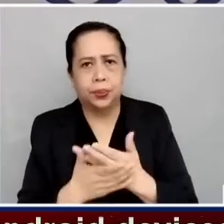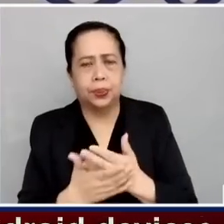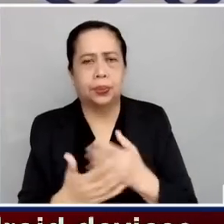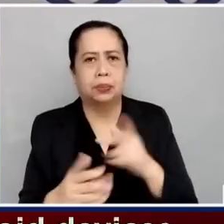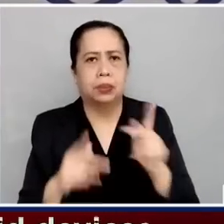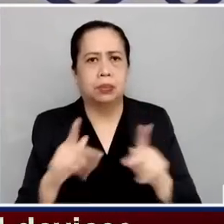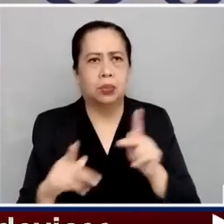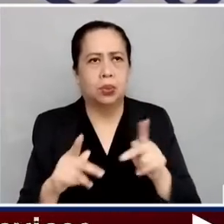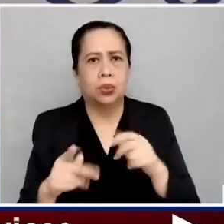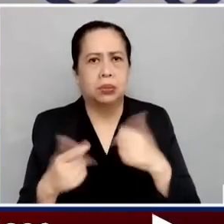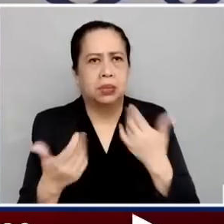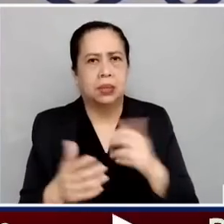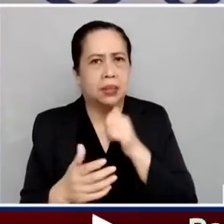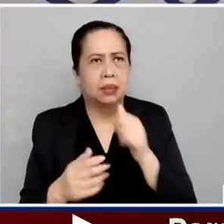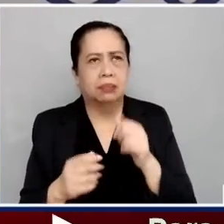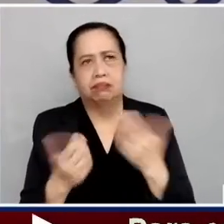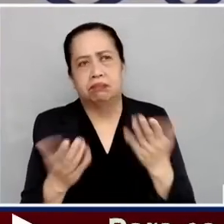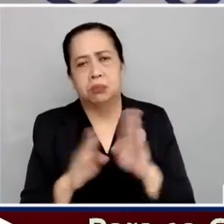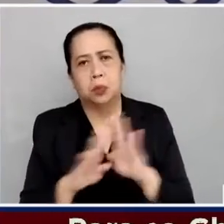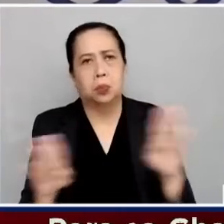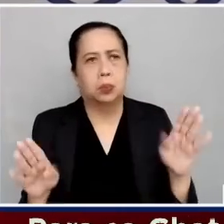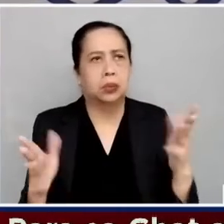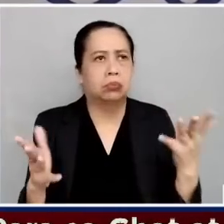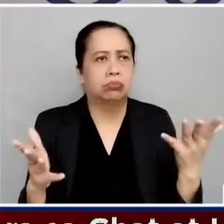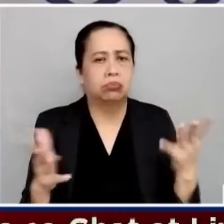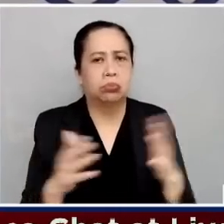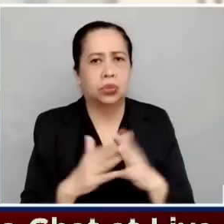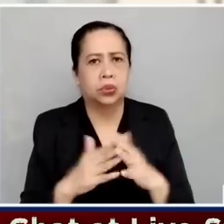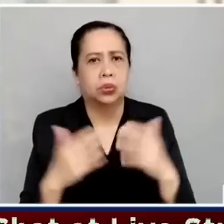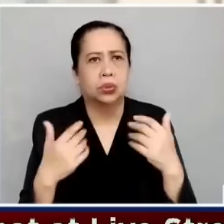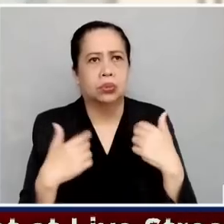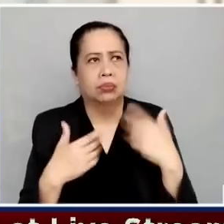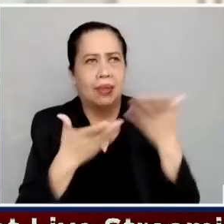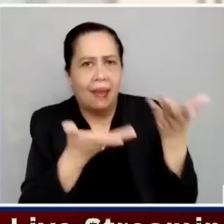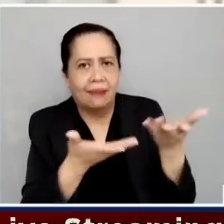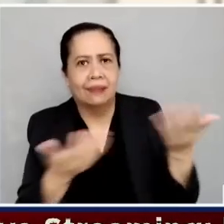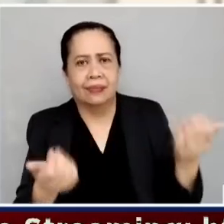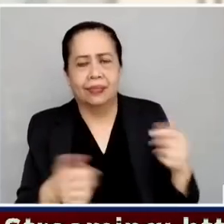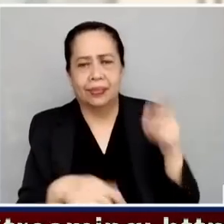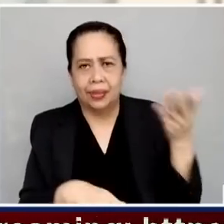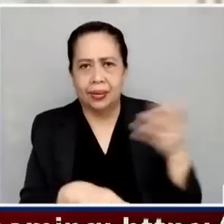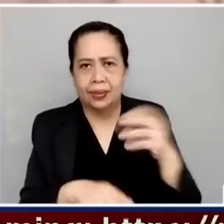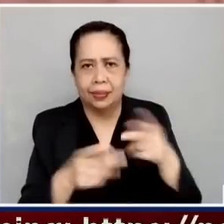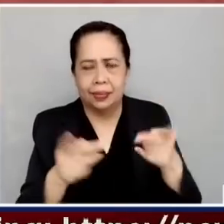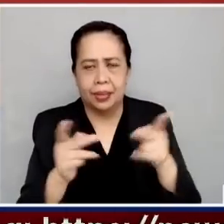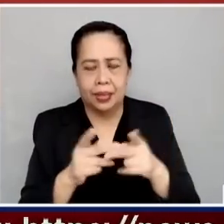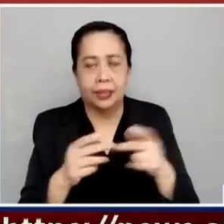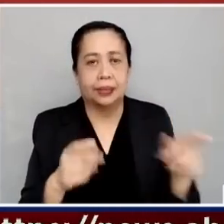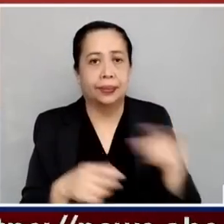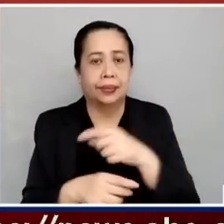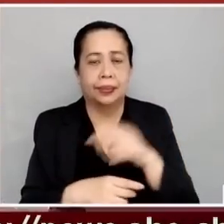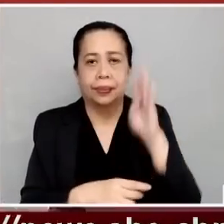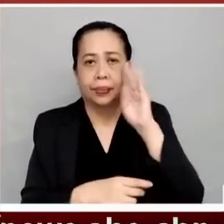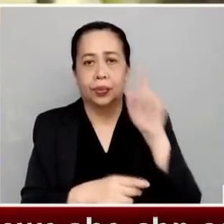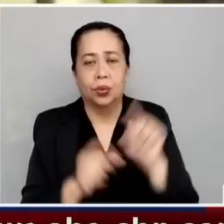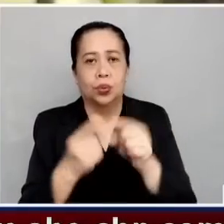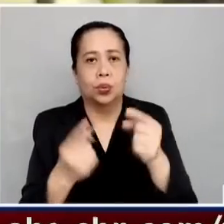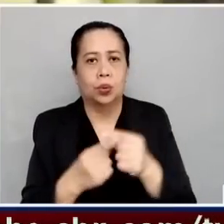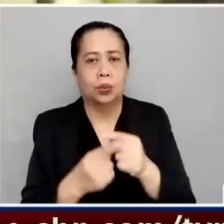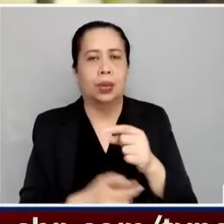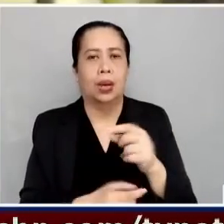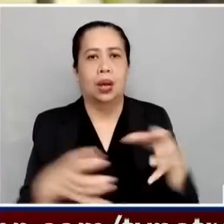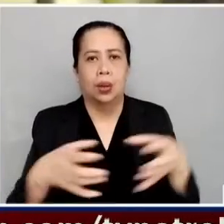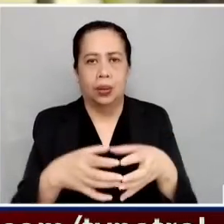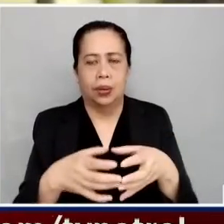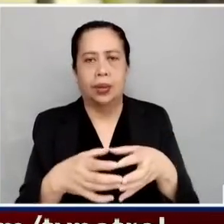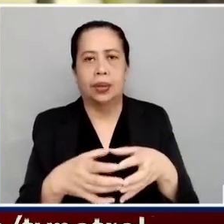still not yet open to having them there. Binuuna ni Pangulong Ferdinand Marcos ang Task Force Degamo na